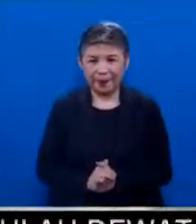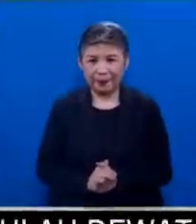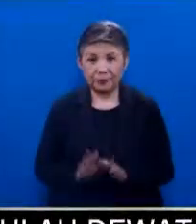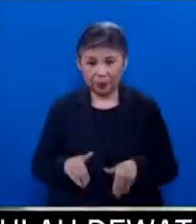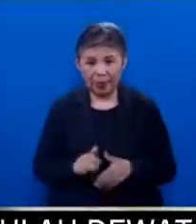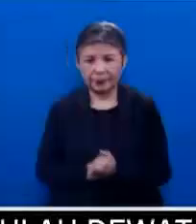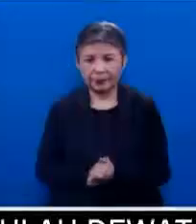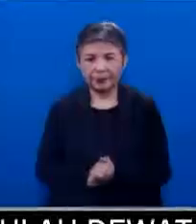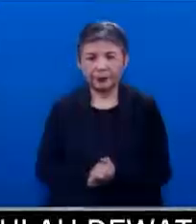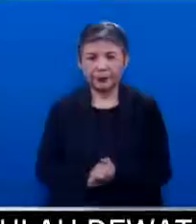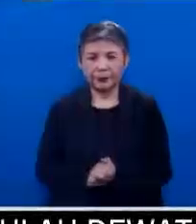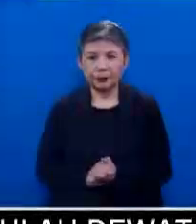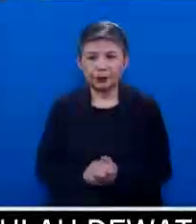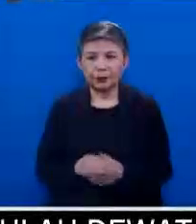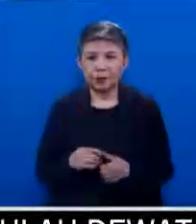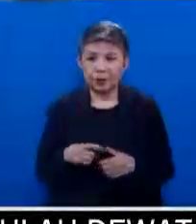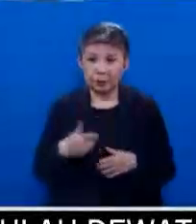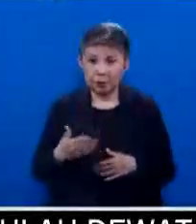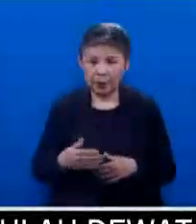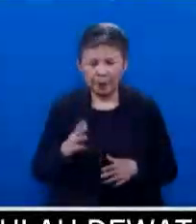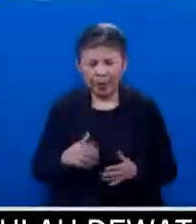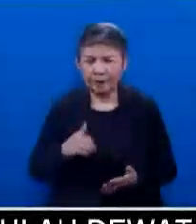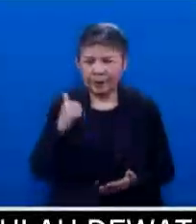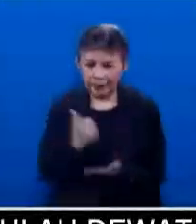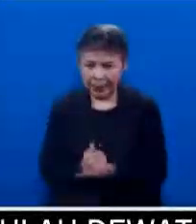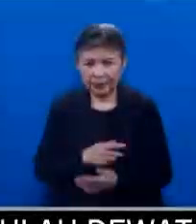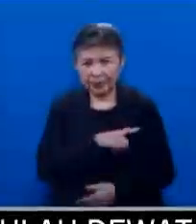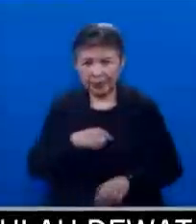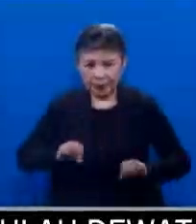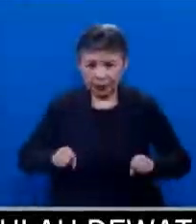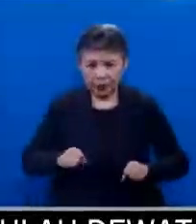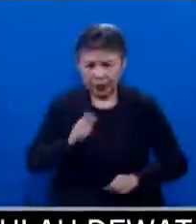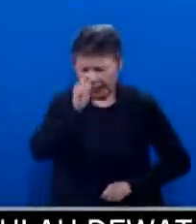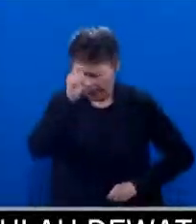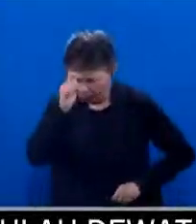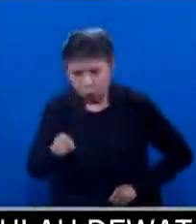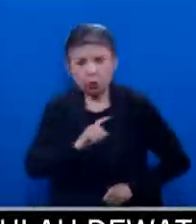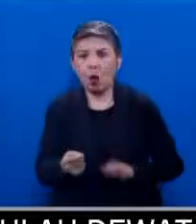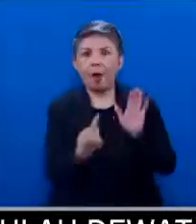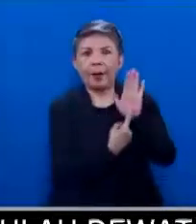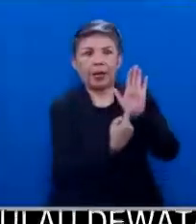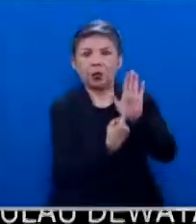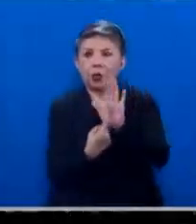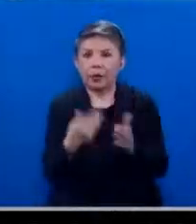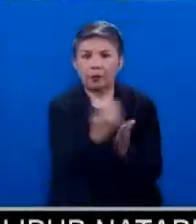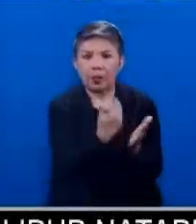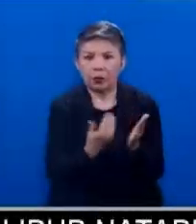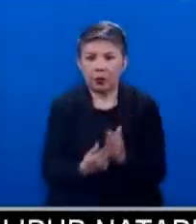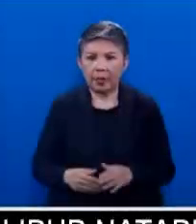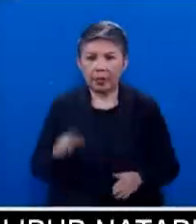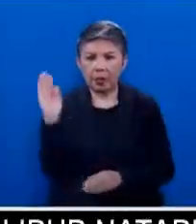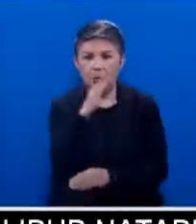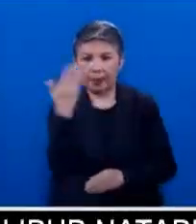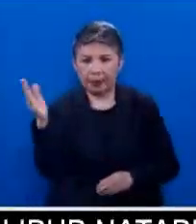Selain berbagai tips yang sudah disampaikan, yang terpenting dalam berkendara adalah mematuhi semua aturan dan rambu lalu lintas selama